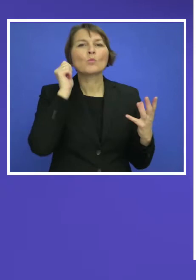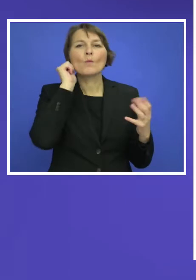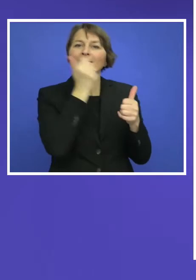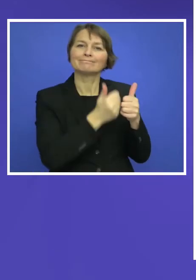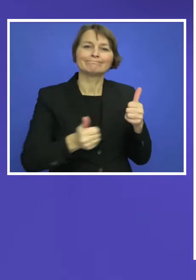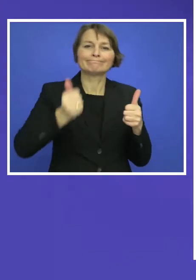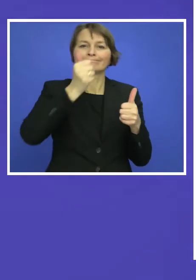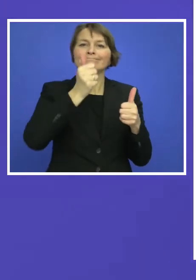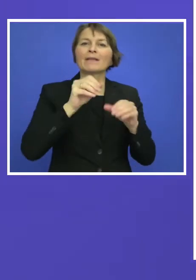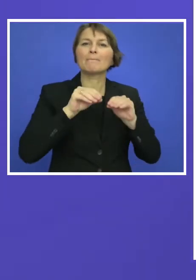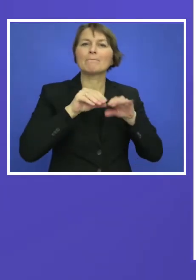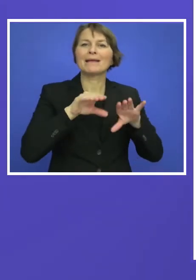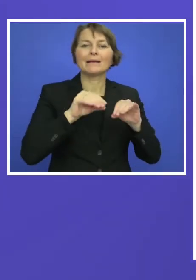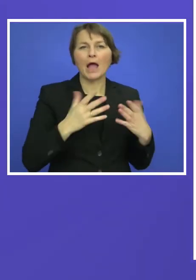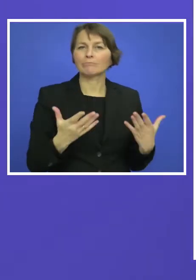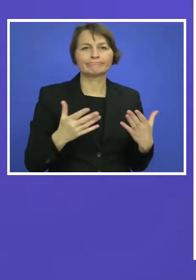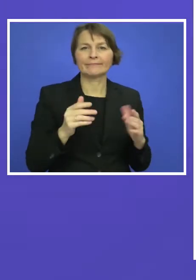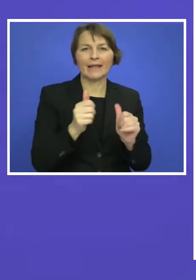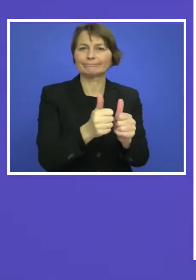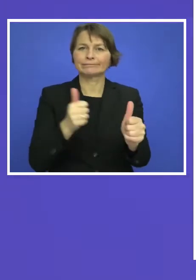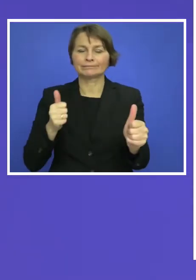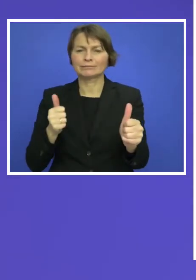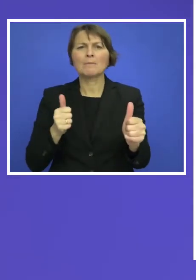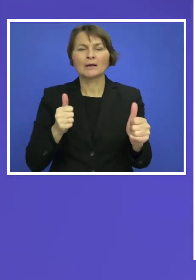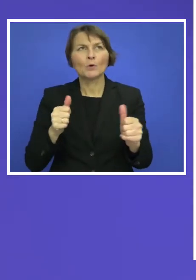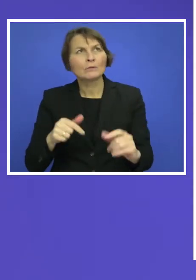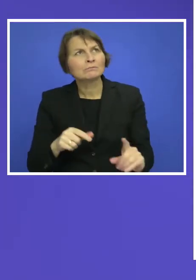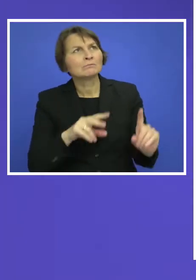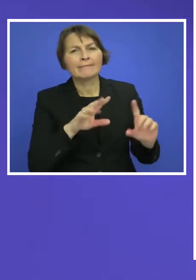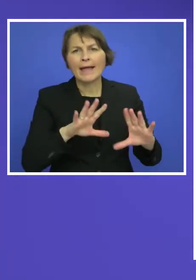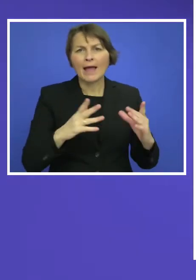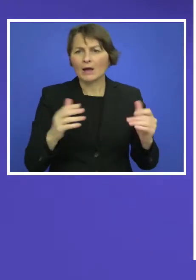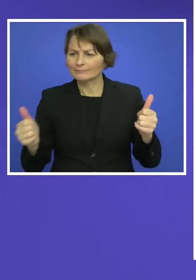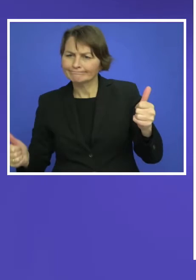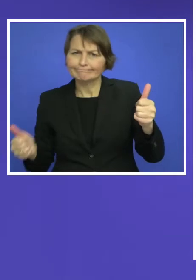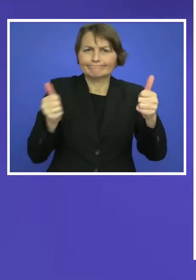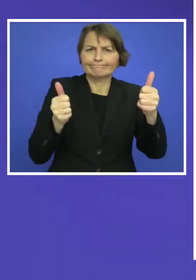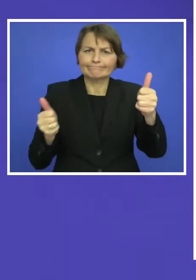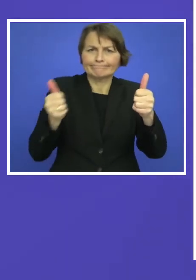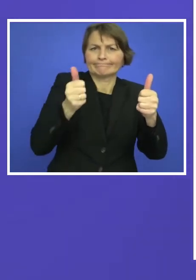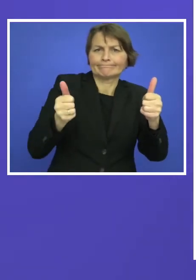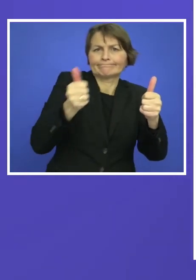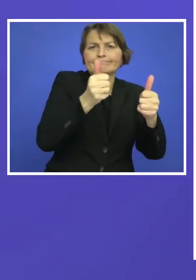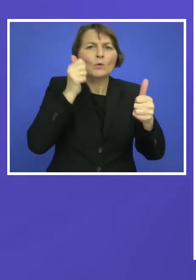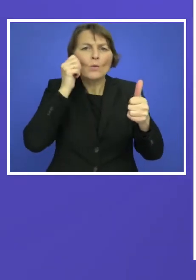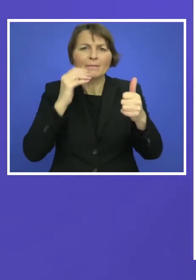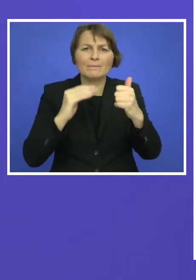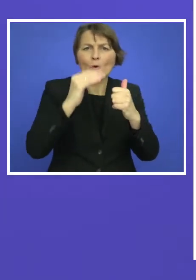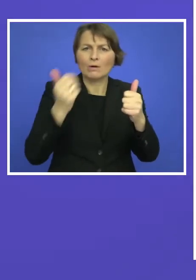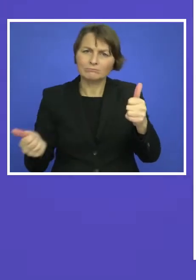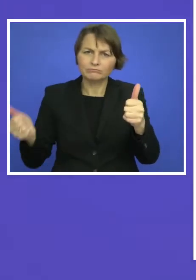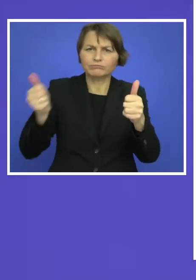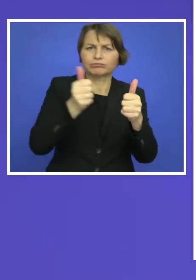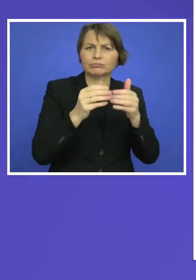المراه متواجده على راس مؤسسه اعلاميه كبيره، قناه فضائيه كبيره، علشان تكون لها دور مساهم في